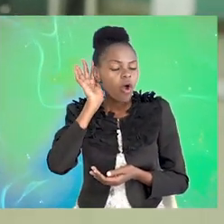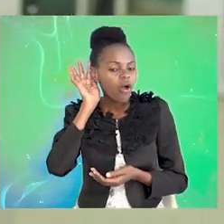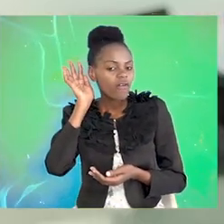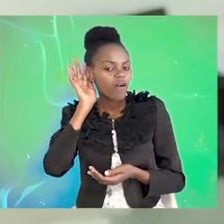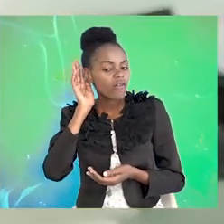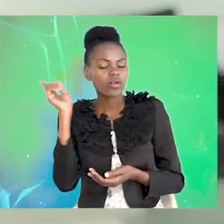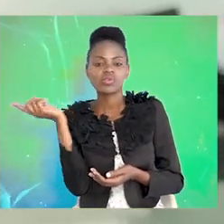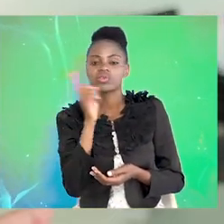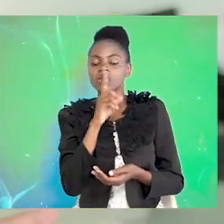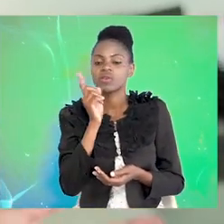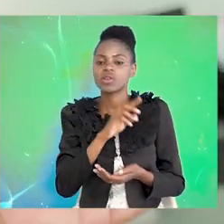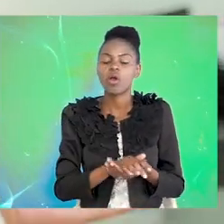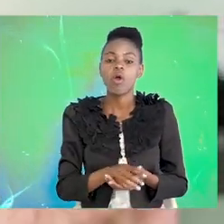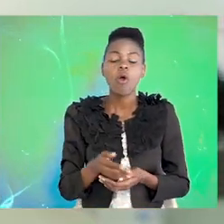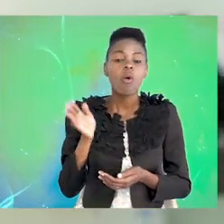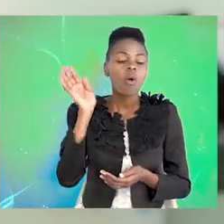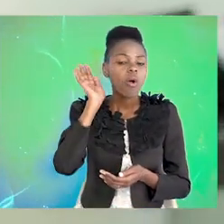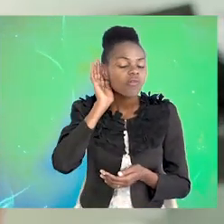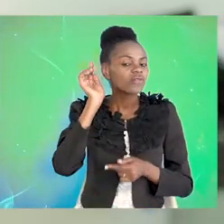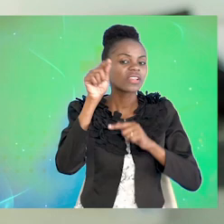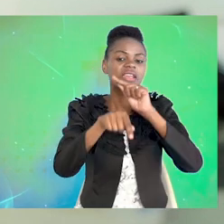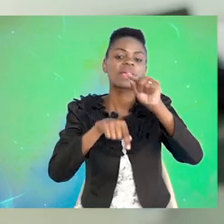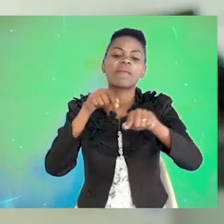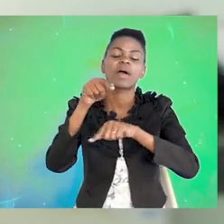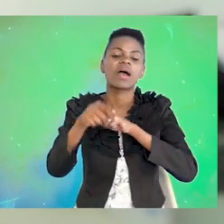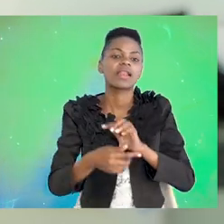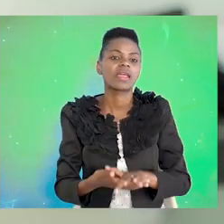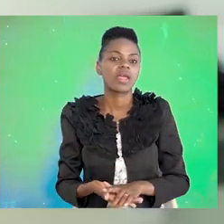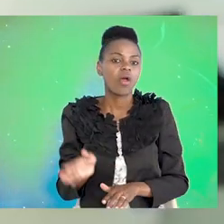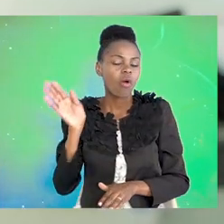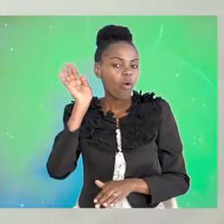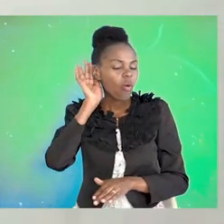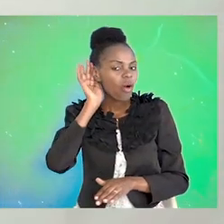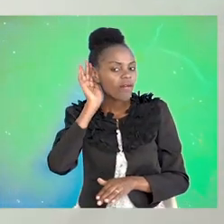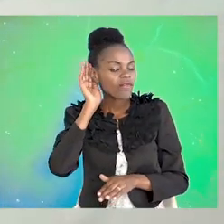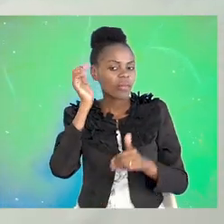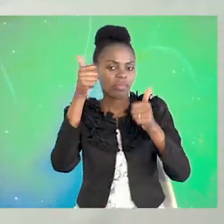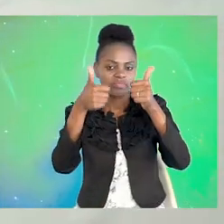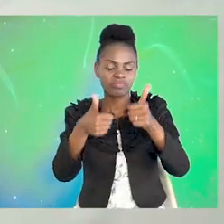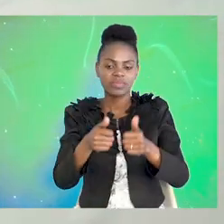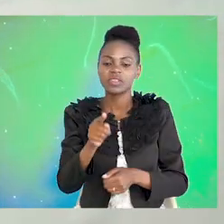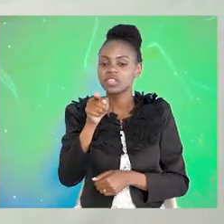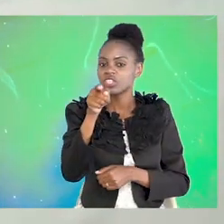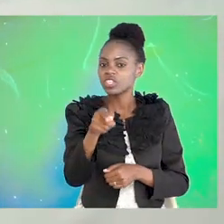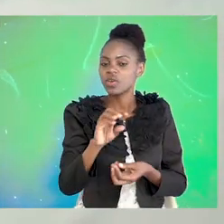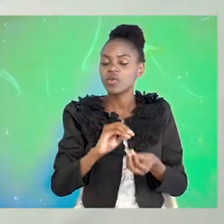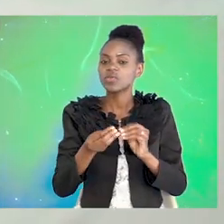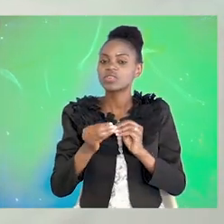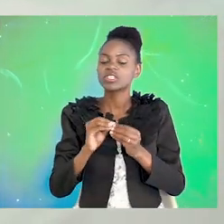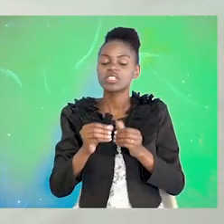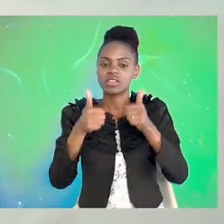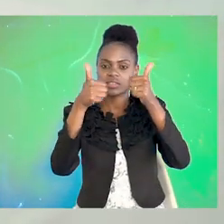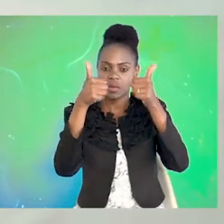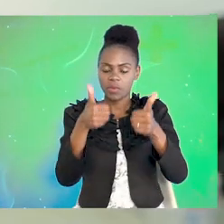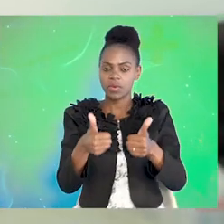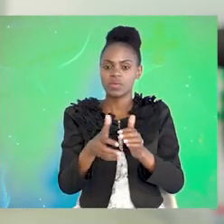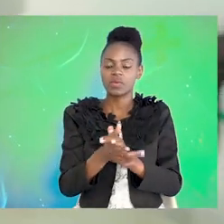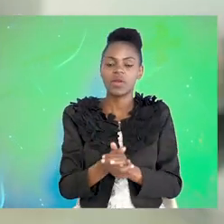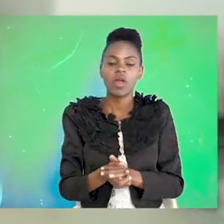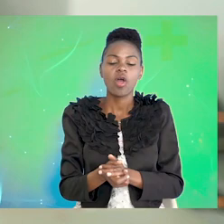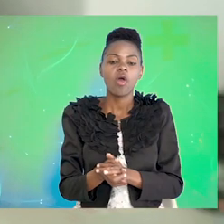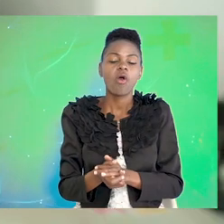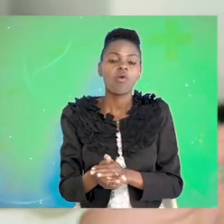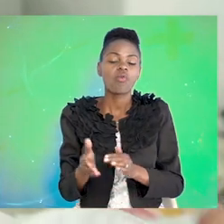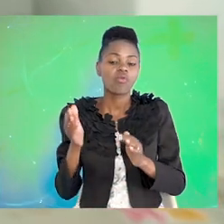utamva, wakutsina khutu ndi nasi, kalowa kayaza, zilindiwe kuchita zoyenerazo.